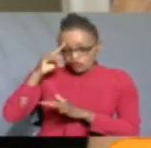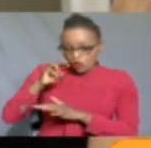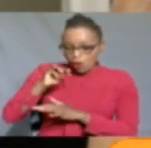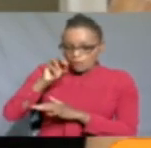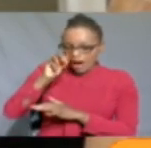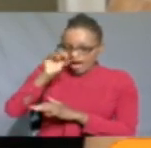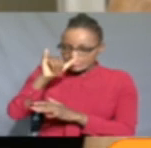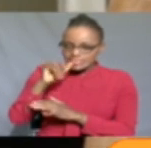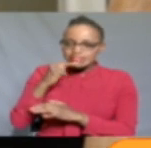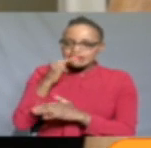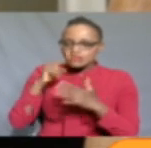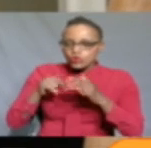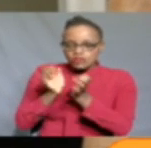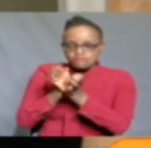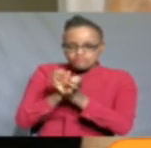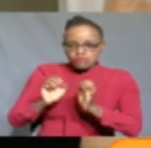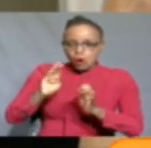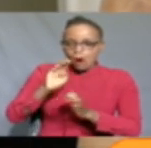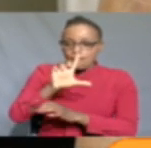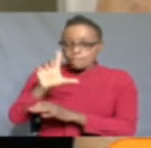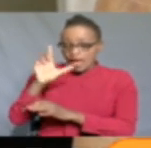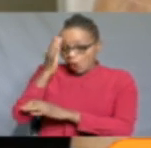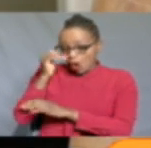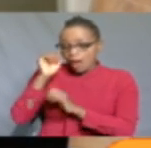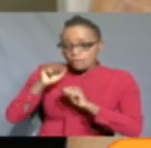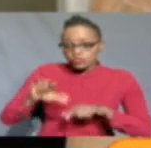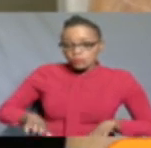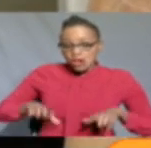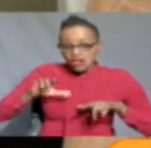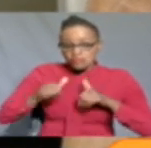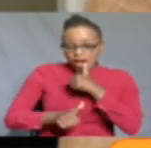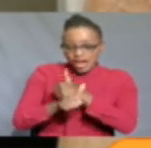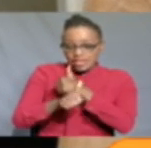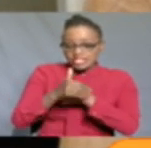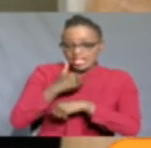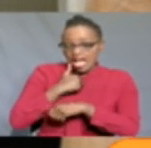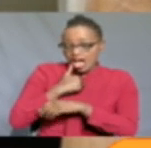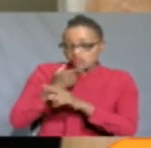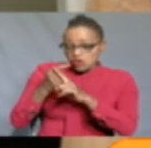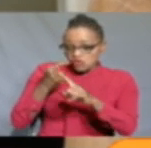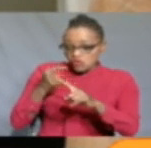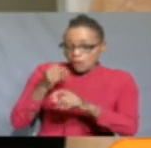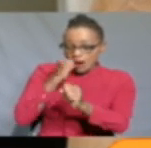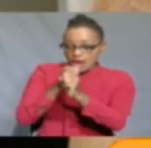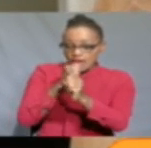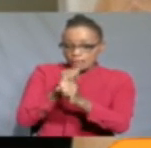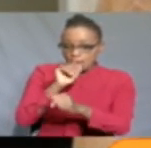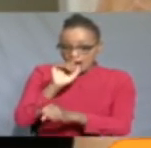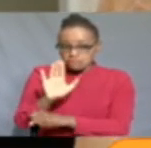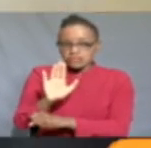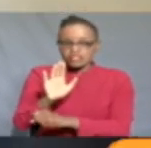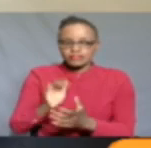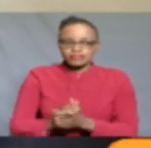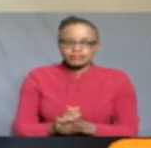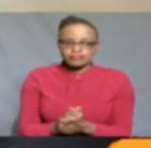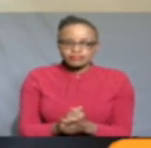akiirai mahakama kumwachilia kwa dhamana, kwani huenda maisha yake yakawa hatarini kutokana na kazi anayofanya.